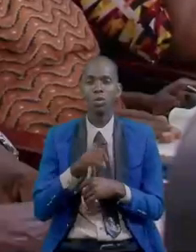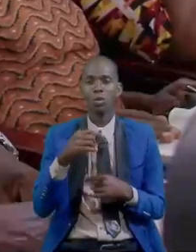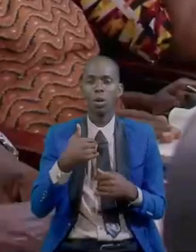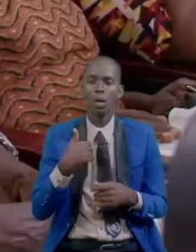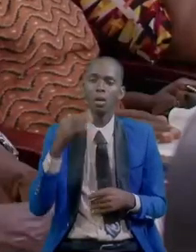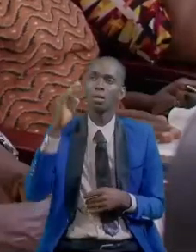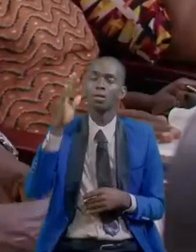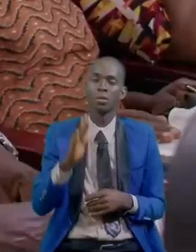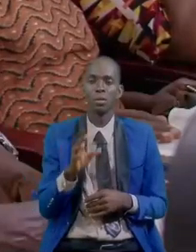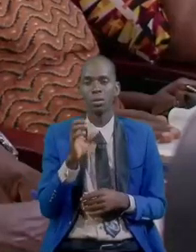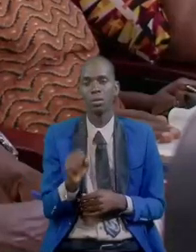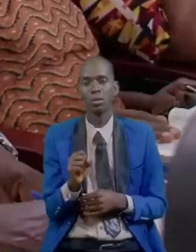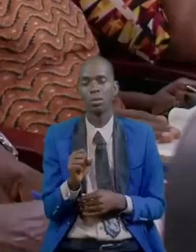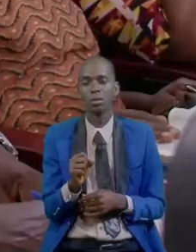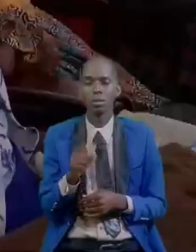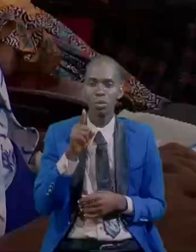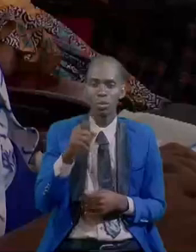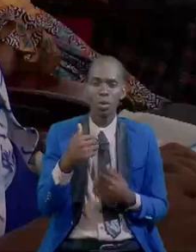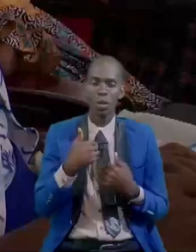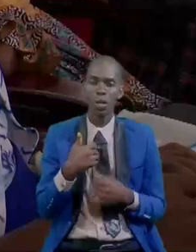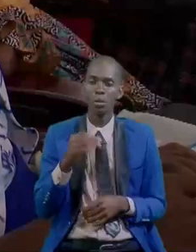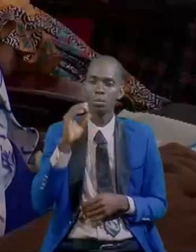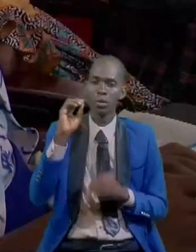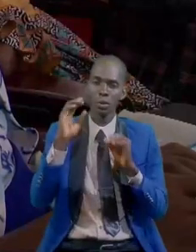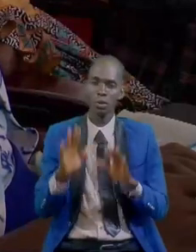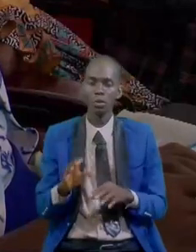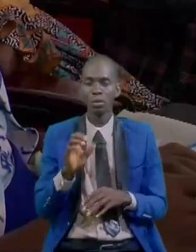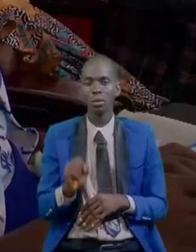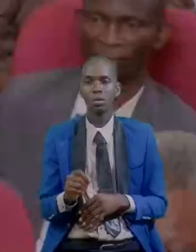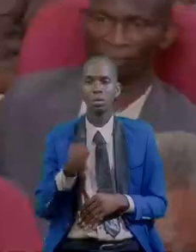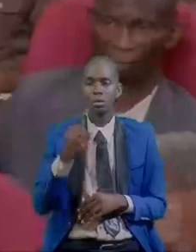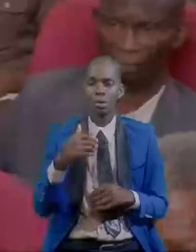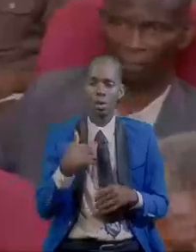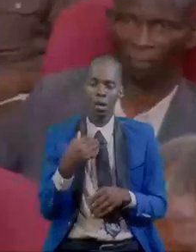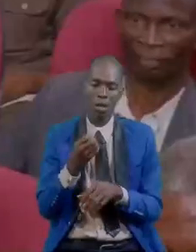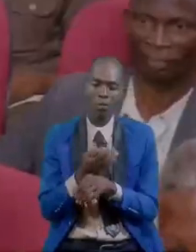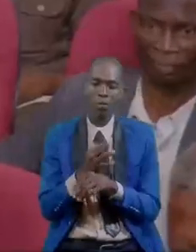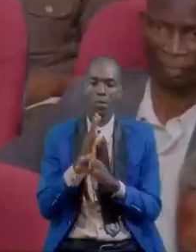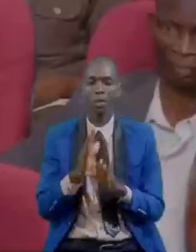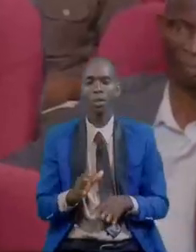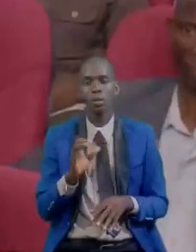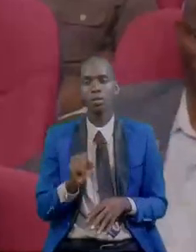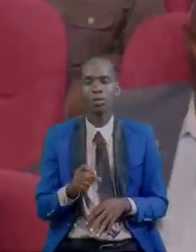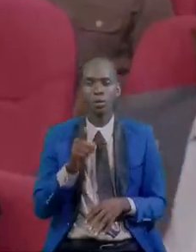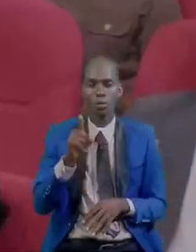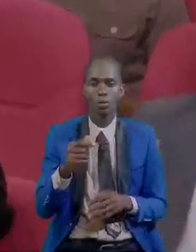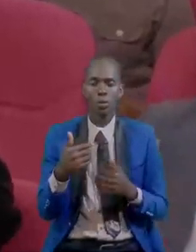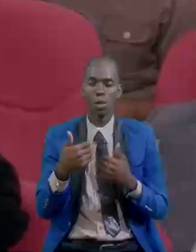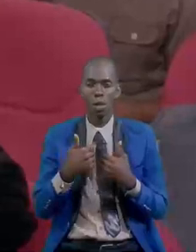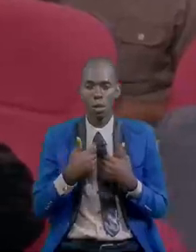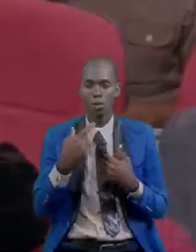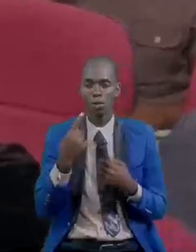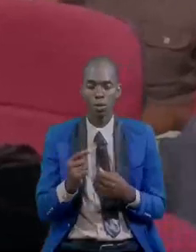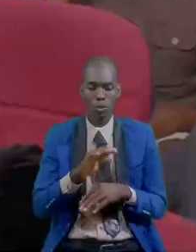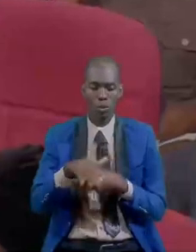pasteurs. Tu as des ministres. Tu as des conseillers. Tu as toute